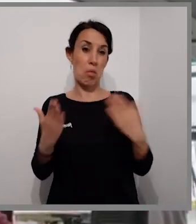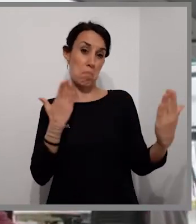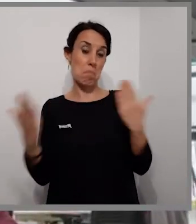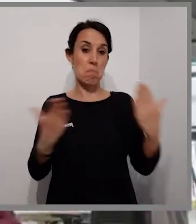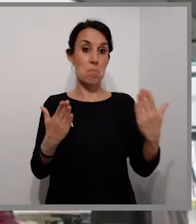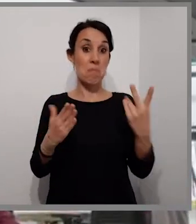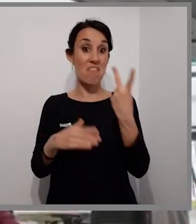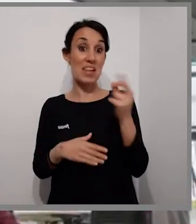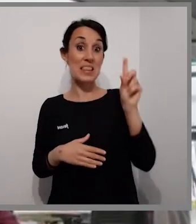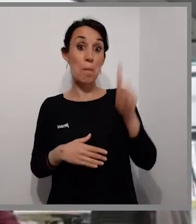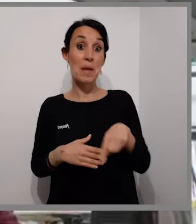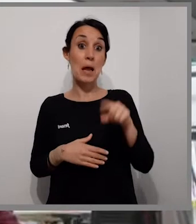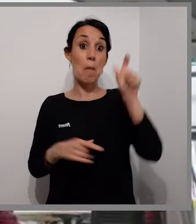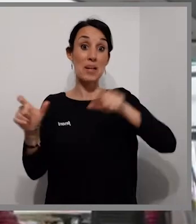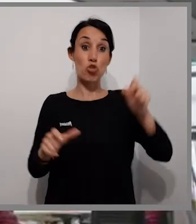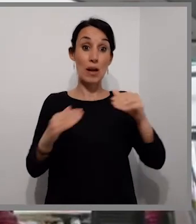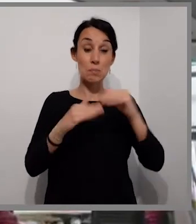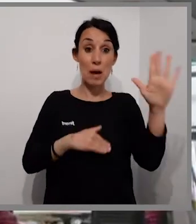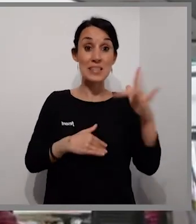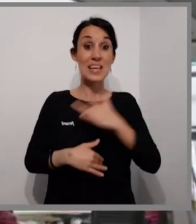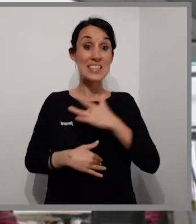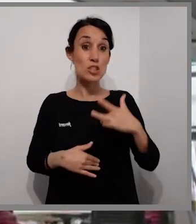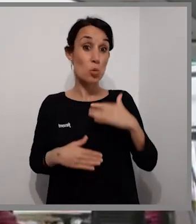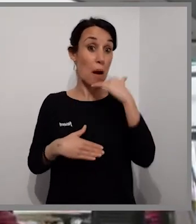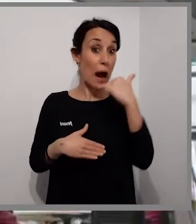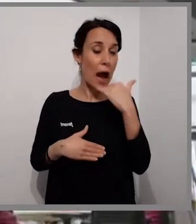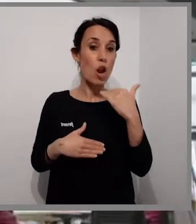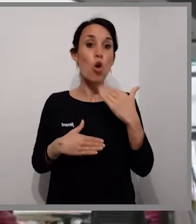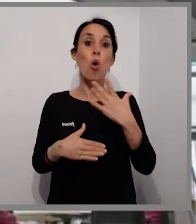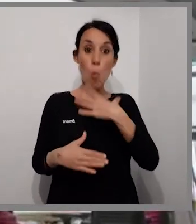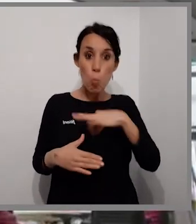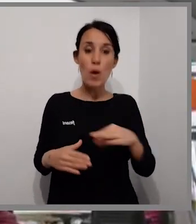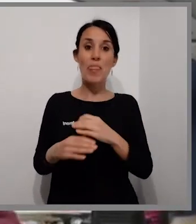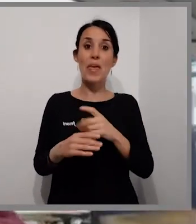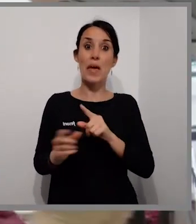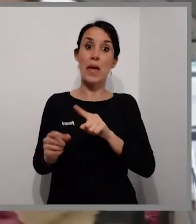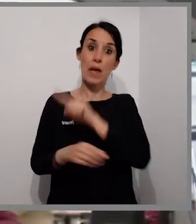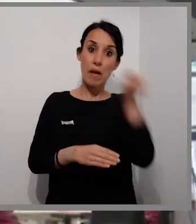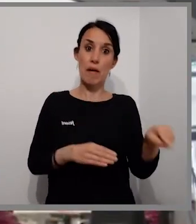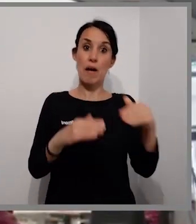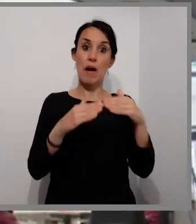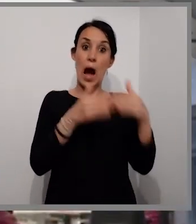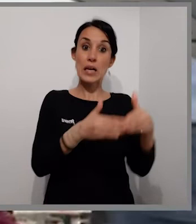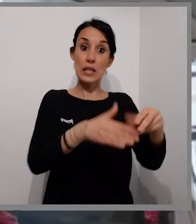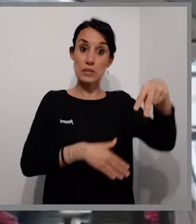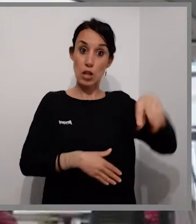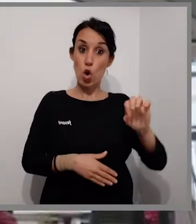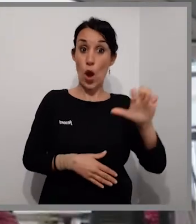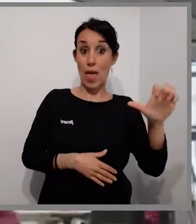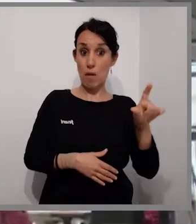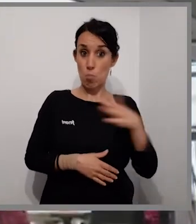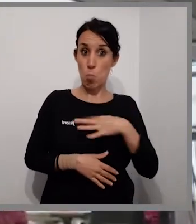i veure que més de 20.000 persones que tenien almenys un símptoma serien susceptibles d'ingressar en aquestes arques de Noé?